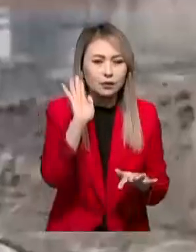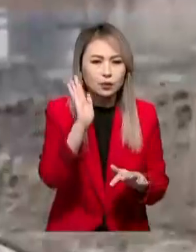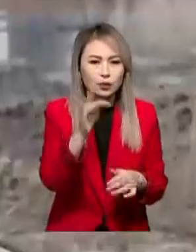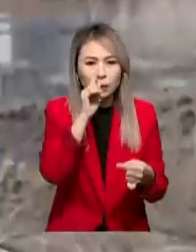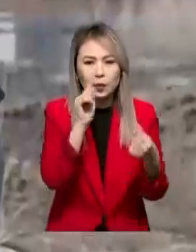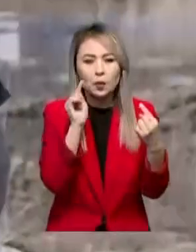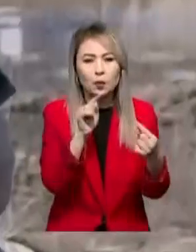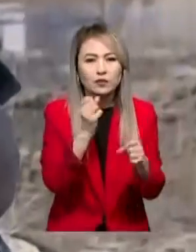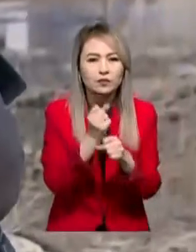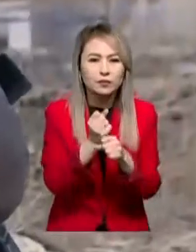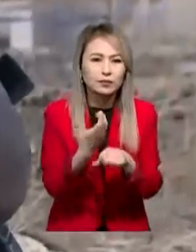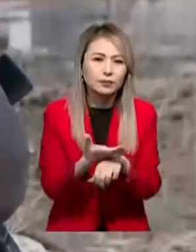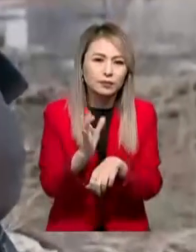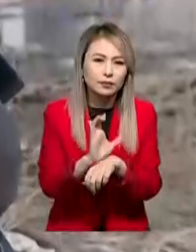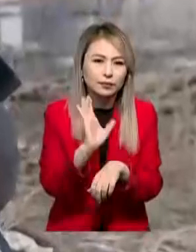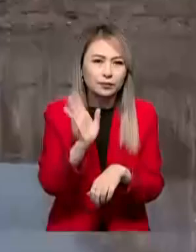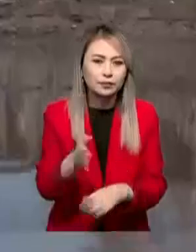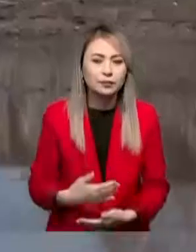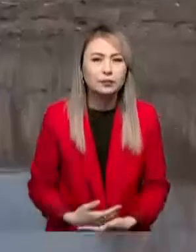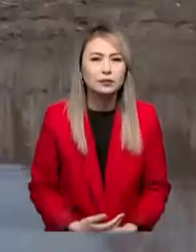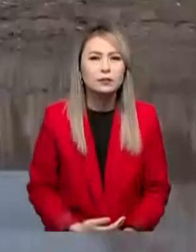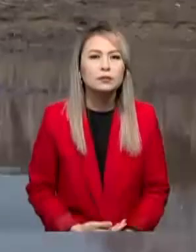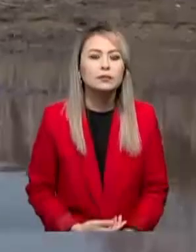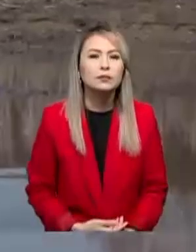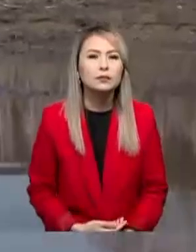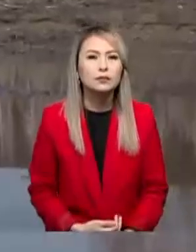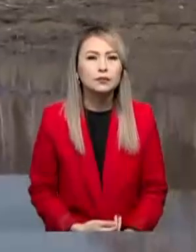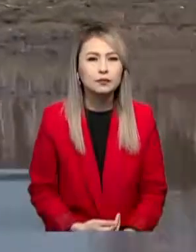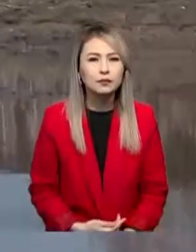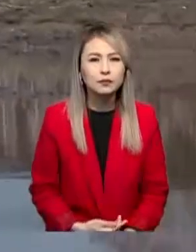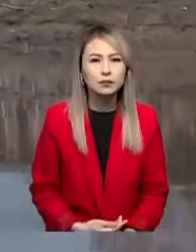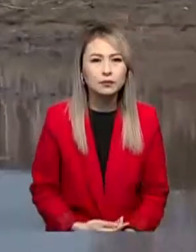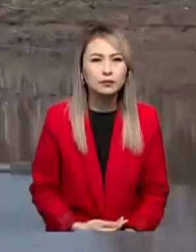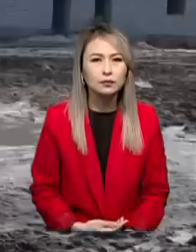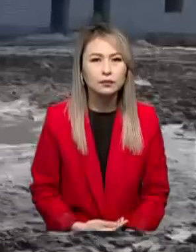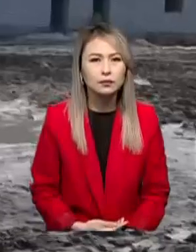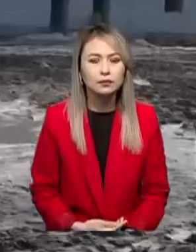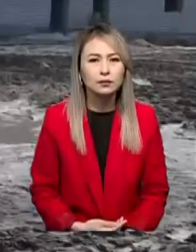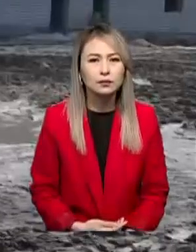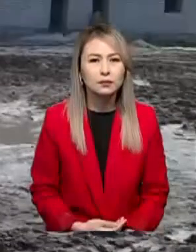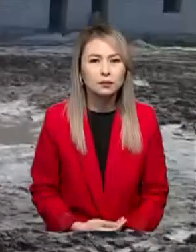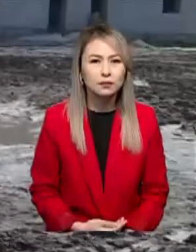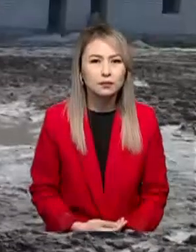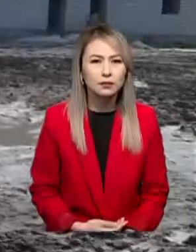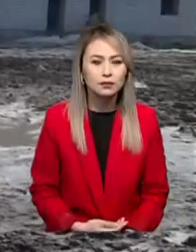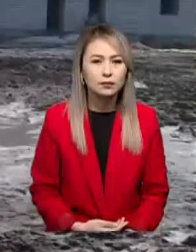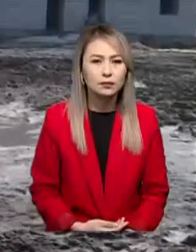қарсы күрес те күшейе түспек. Қарлығаш Қасиетова, Марат Игіліков, Дәулет Қошқарбаев, 24 KZ, Павлодар облысы.